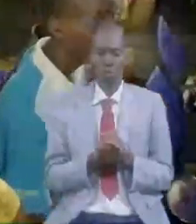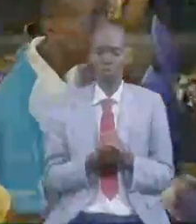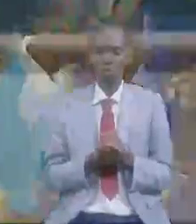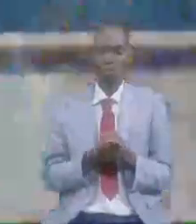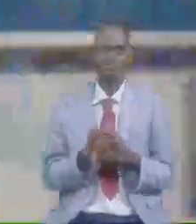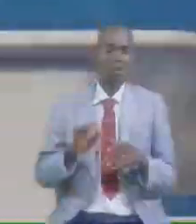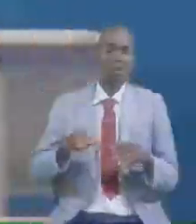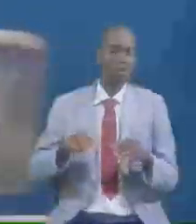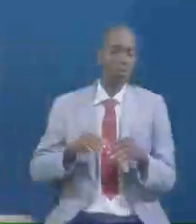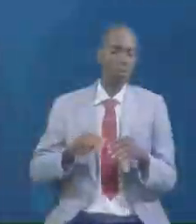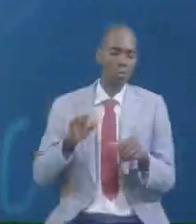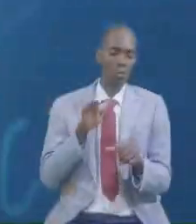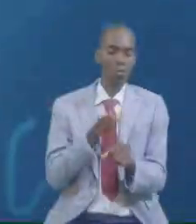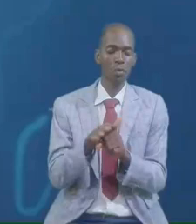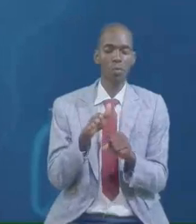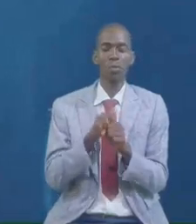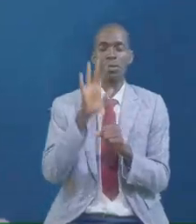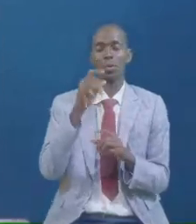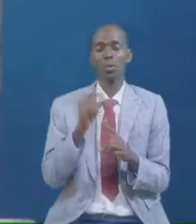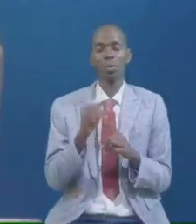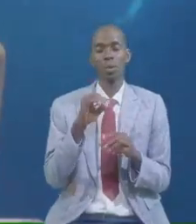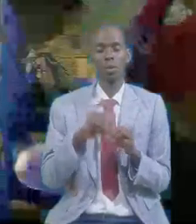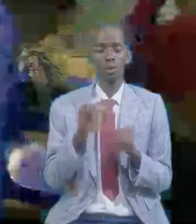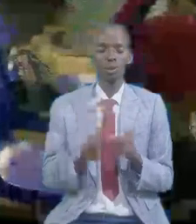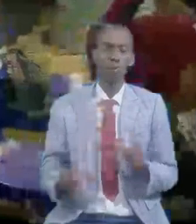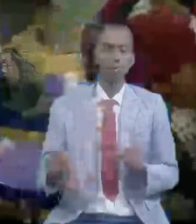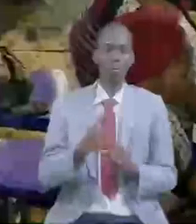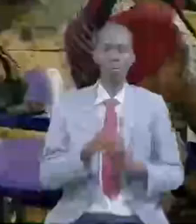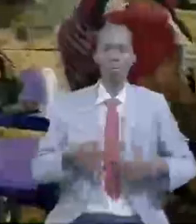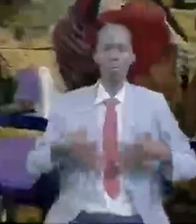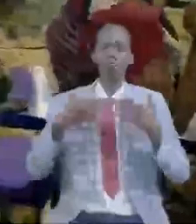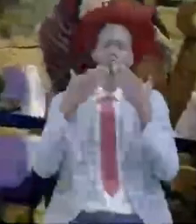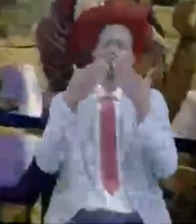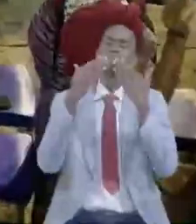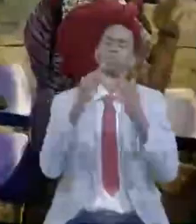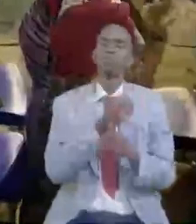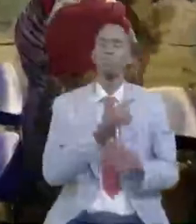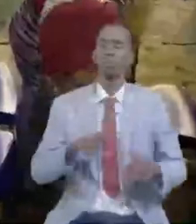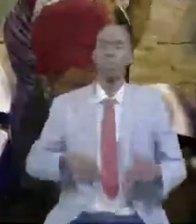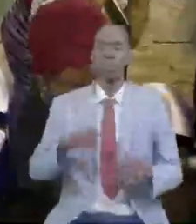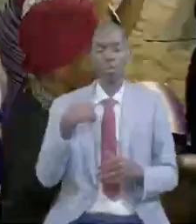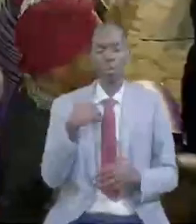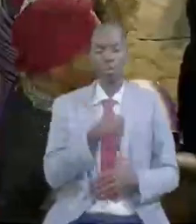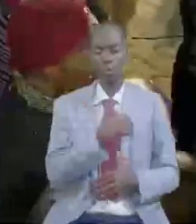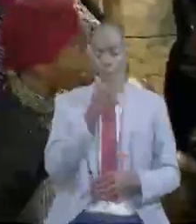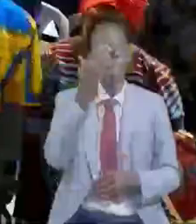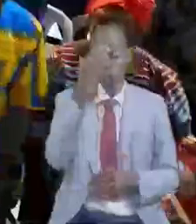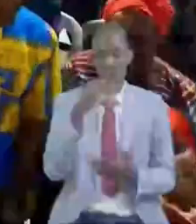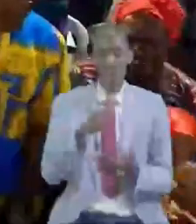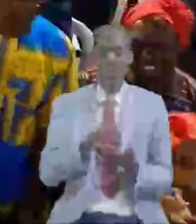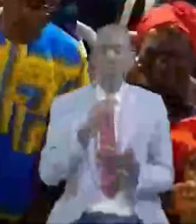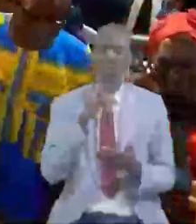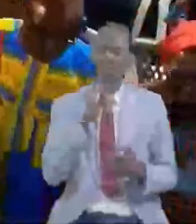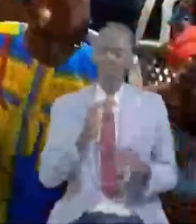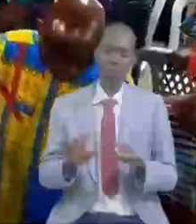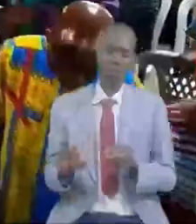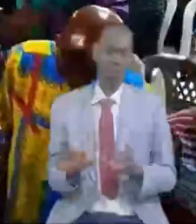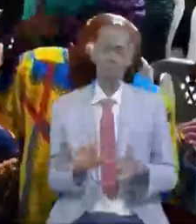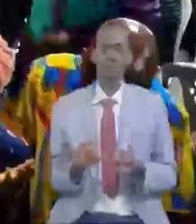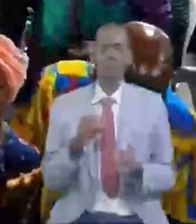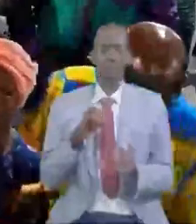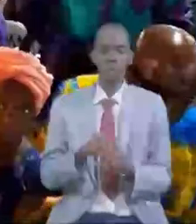Accomplis ta parole dans chaque vie. Merci, Seigneur, nous savons que c'est fait.